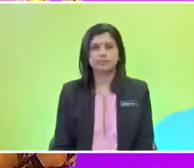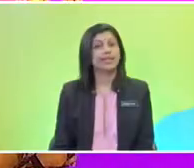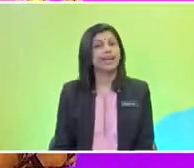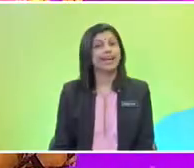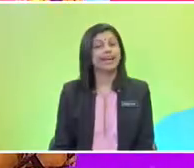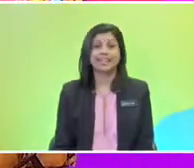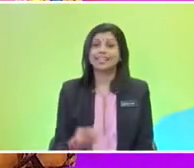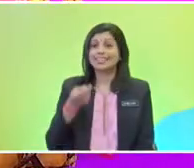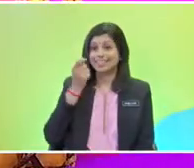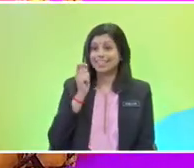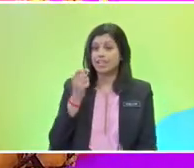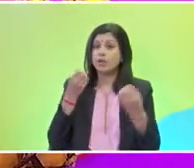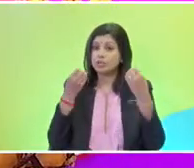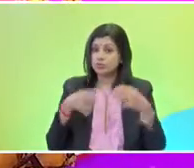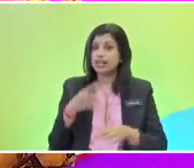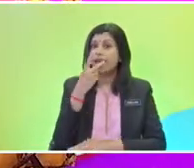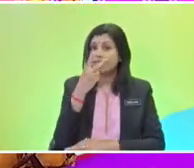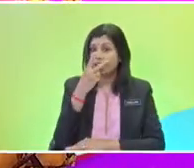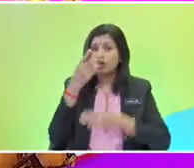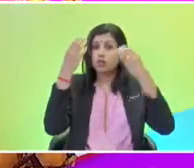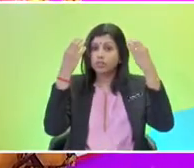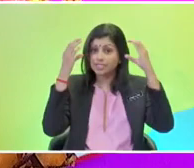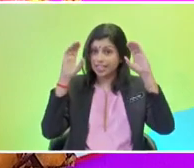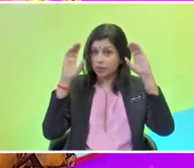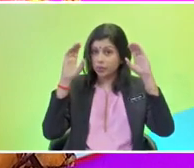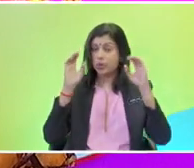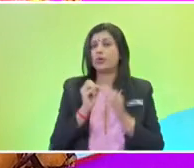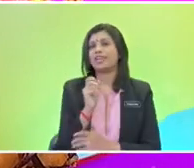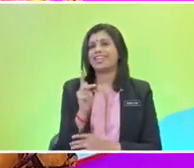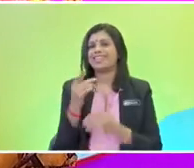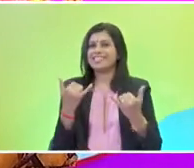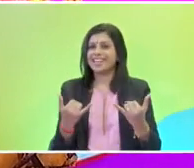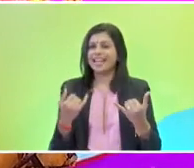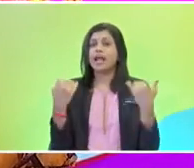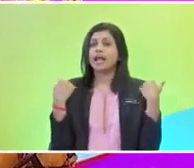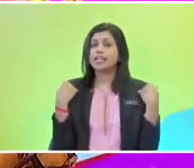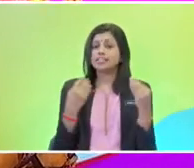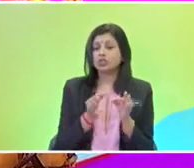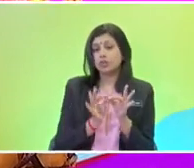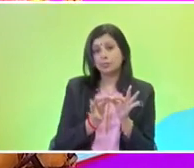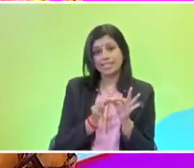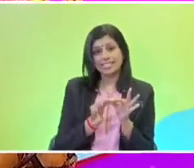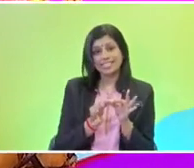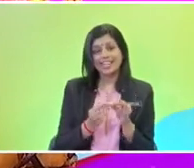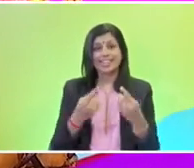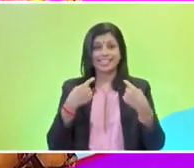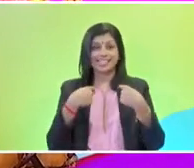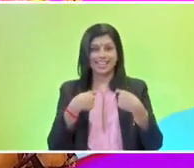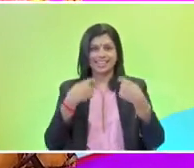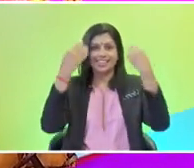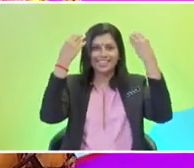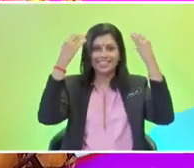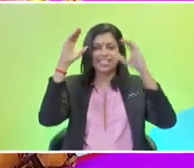Itu dia profil guru pada hari ini. Tapi kita tak lupa untuk kenalkan jurubahasa isyarat kita pada hari ini, iaitu